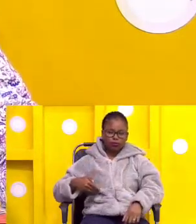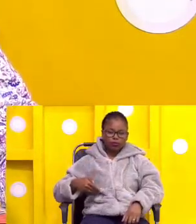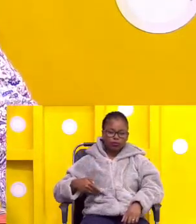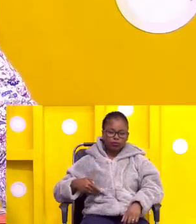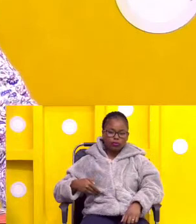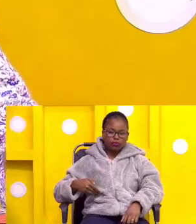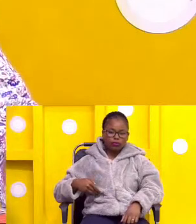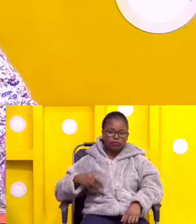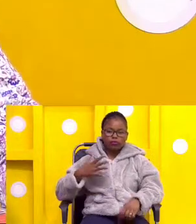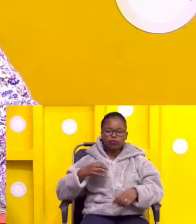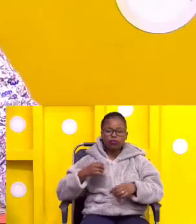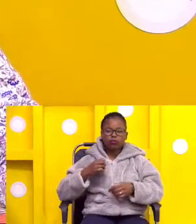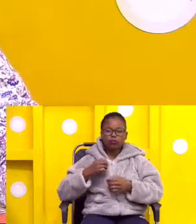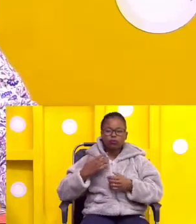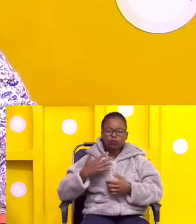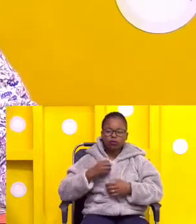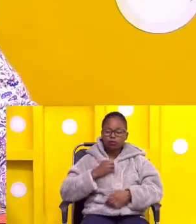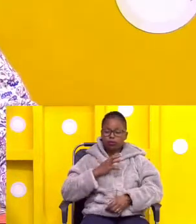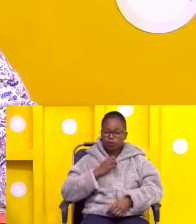maũndũ matiganĩte